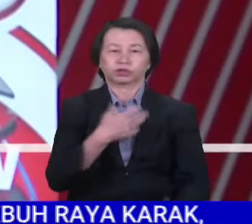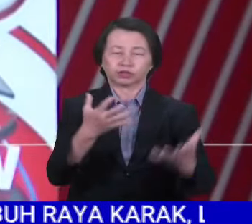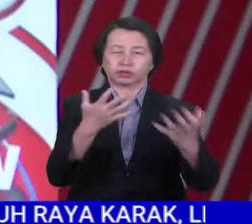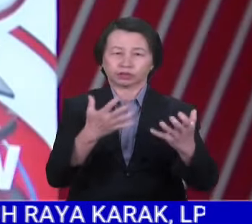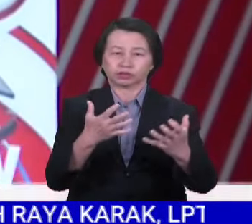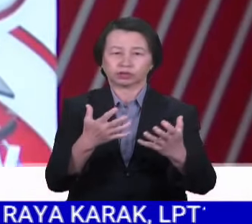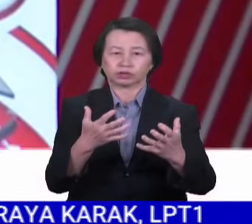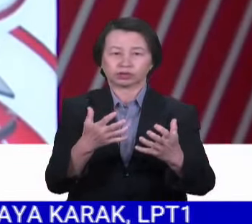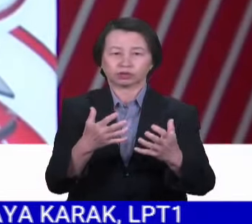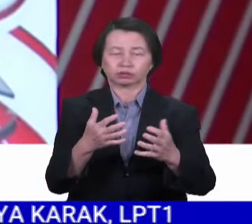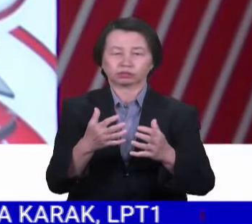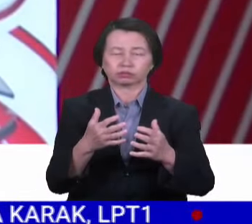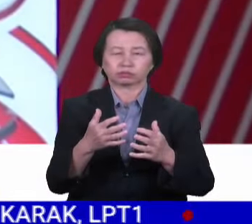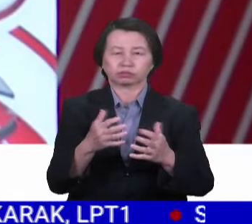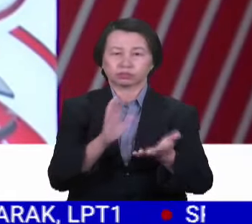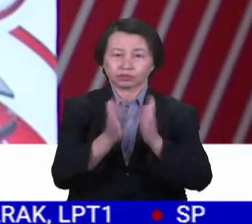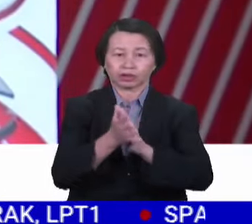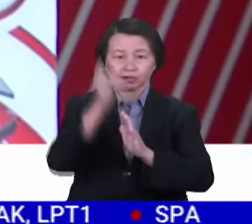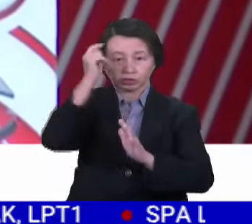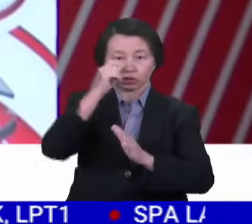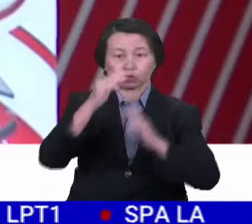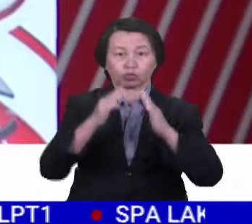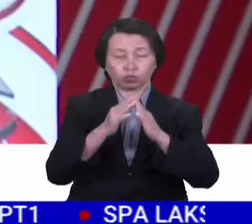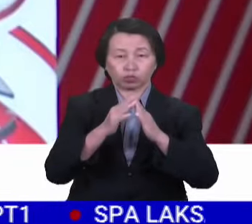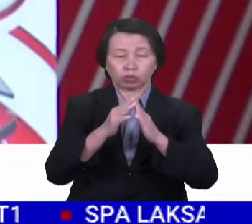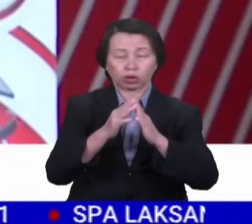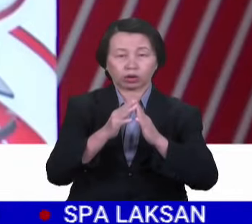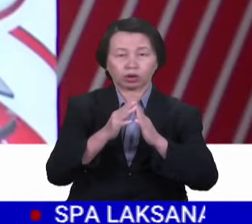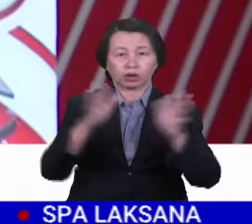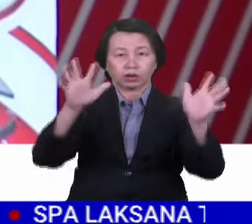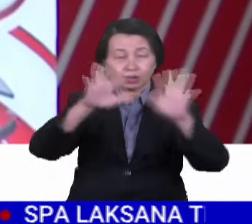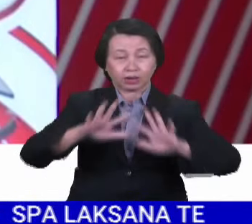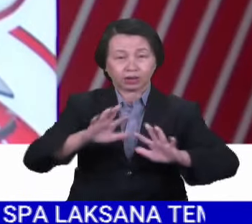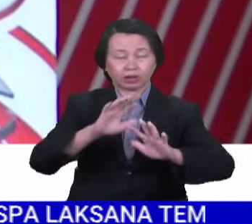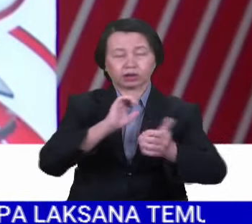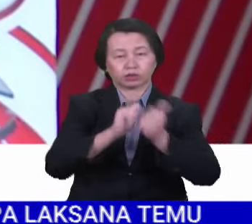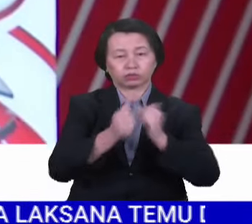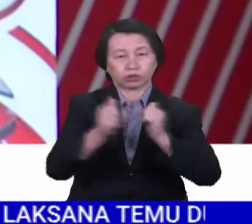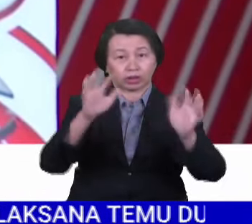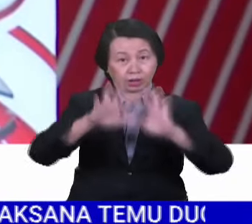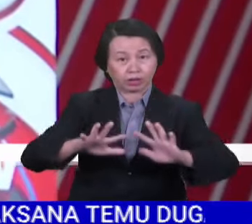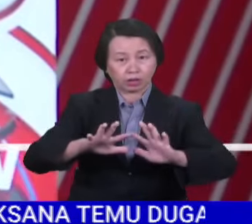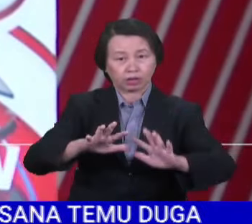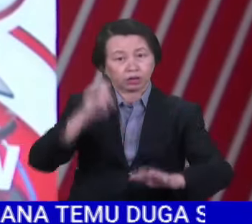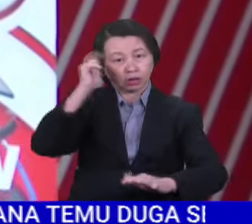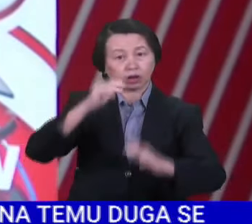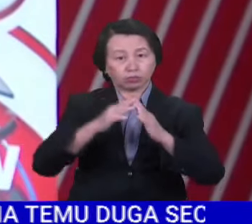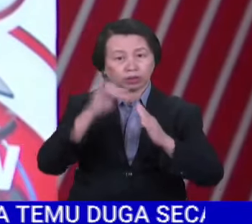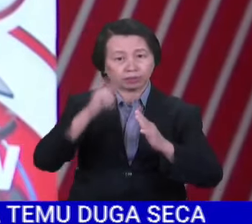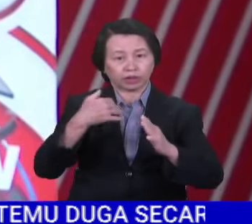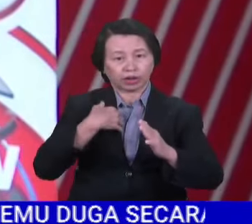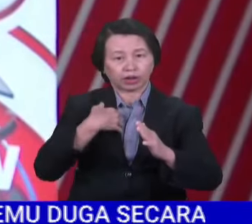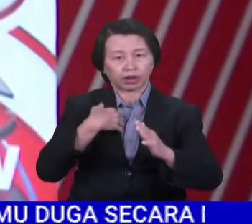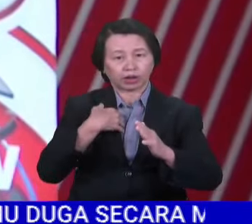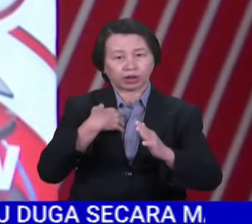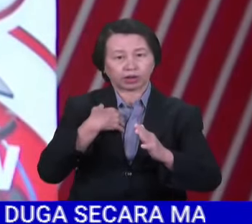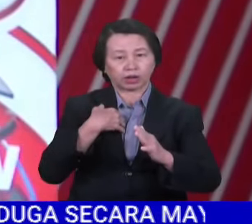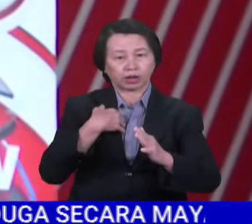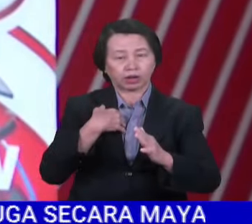Dominic SEA Games biasanya tuan rumah akan ada akhirnya space up each